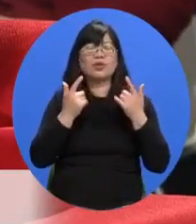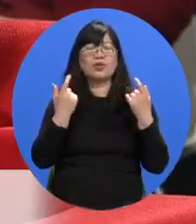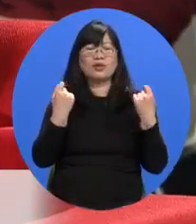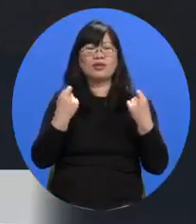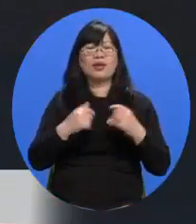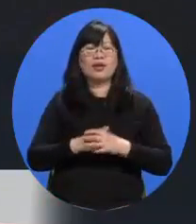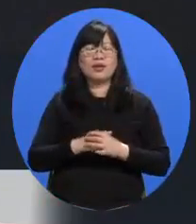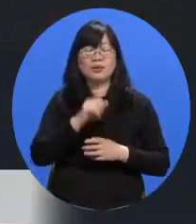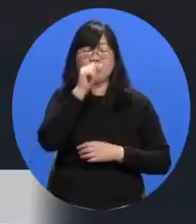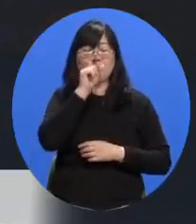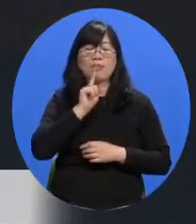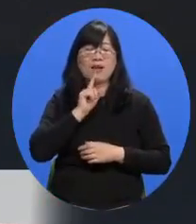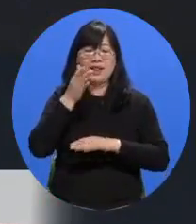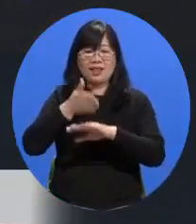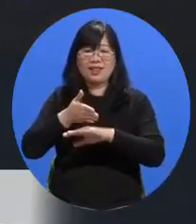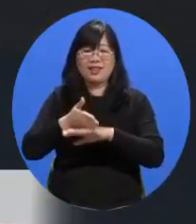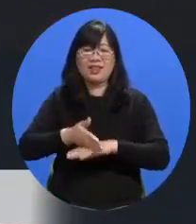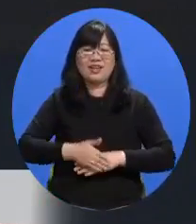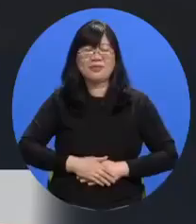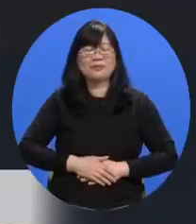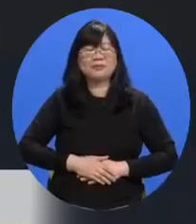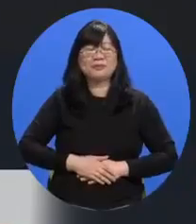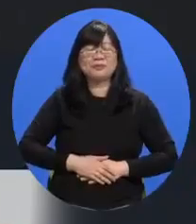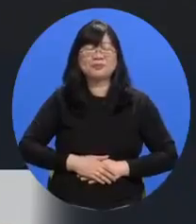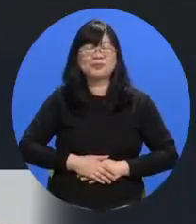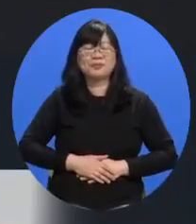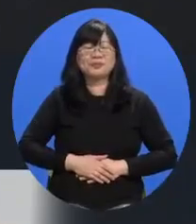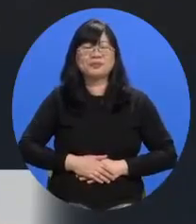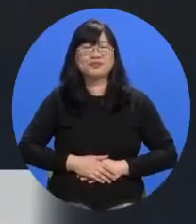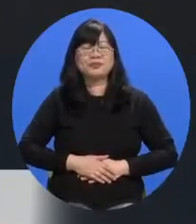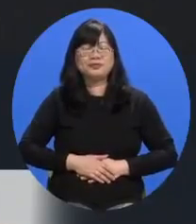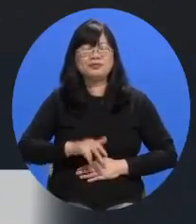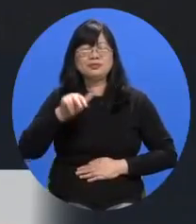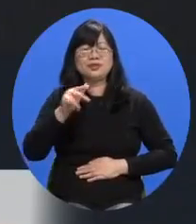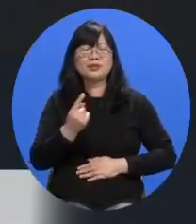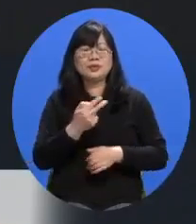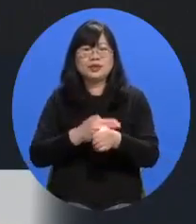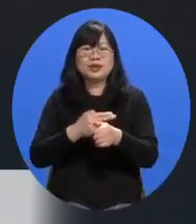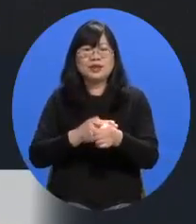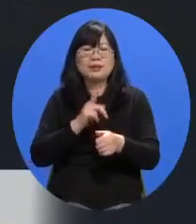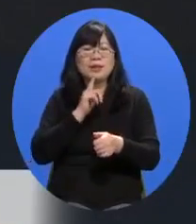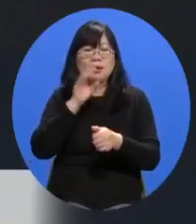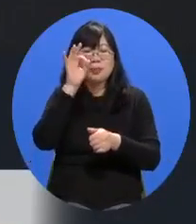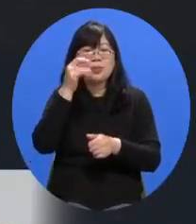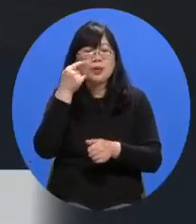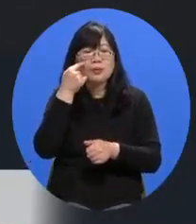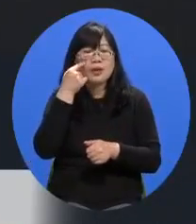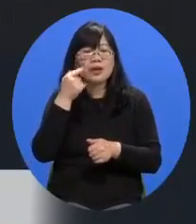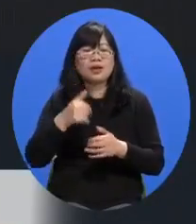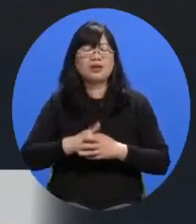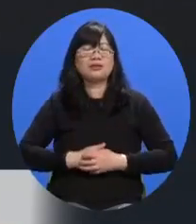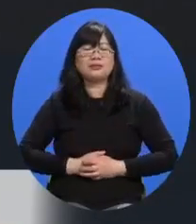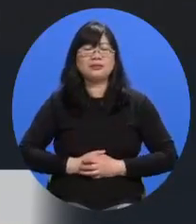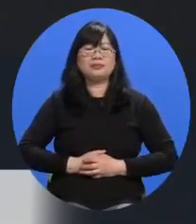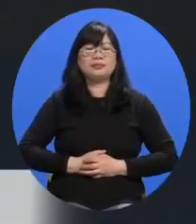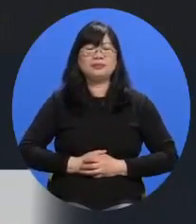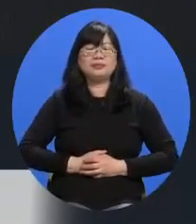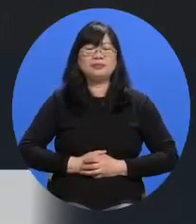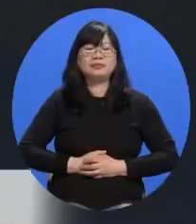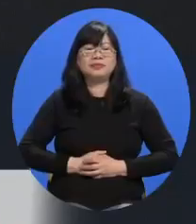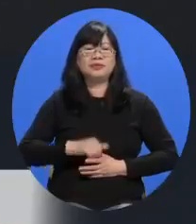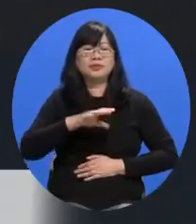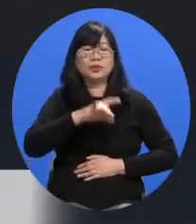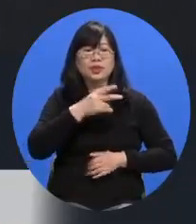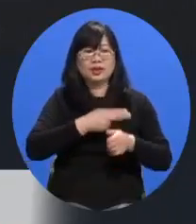네, 아주 좋은 말씀 고맙습니다. 어디 우리 조연희 선생님 말씀 들어볼까요? 그 다음에 선생님으로 가겠습니다. 네.